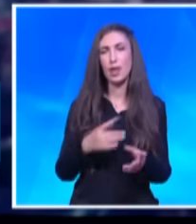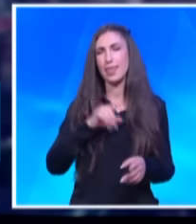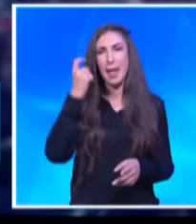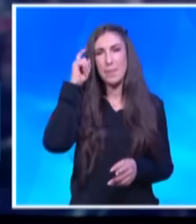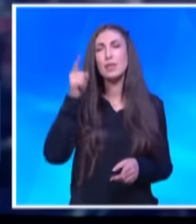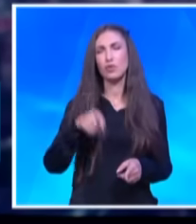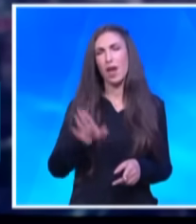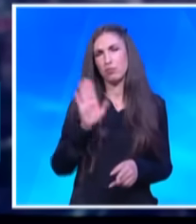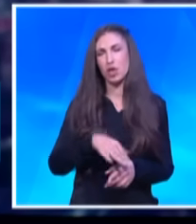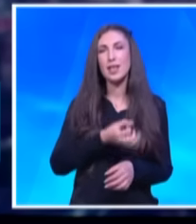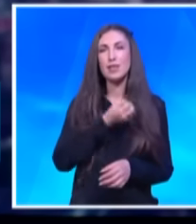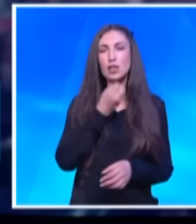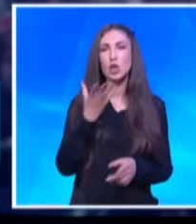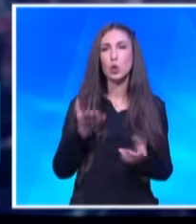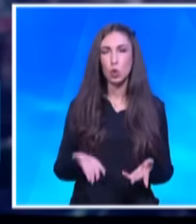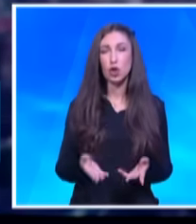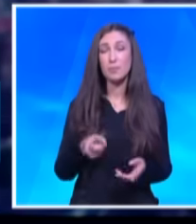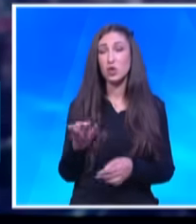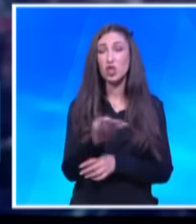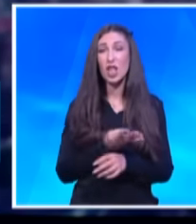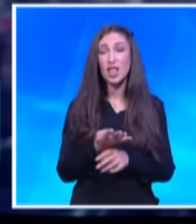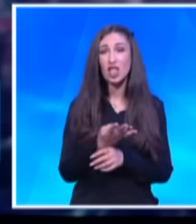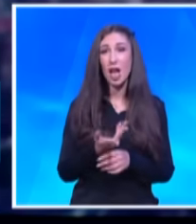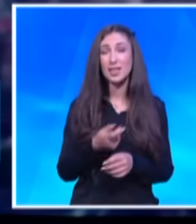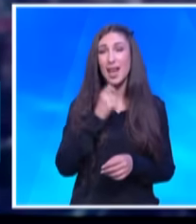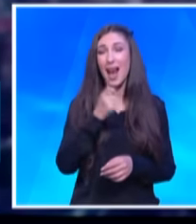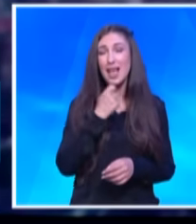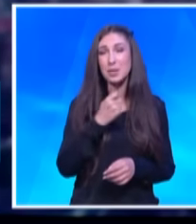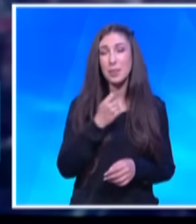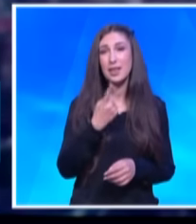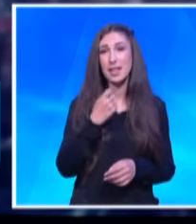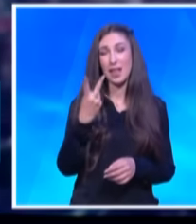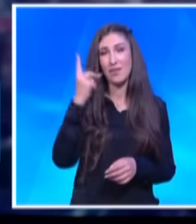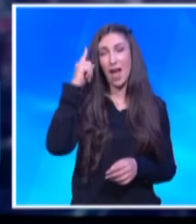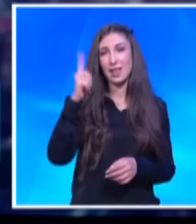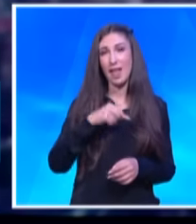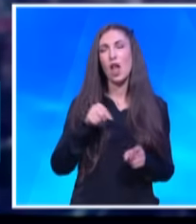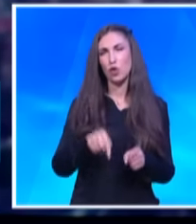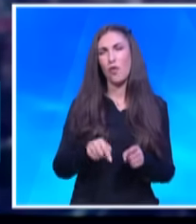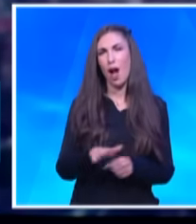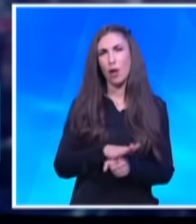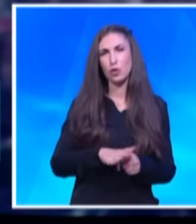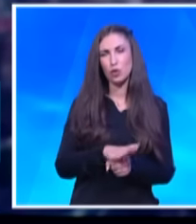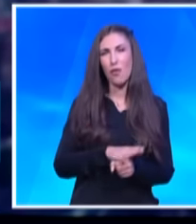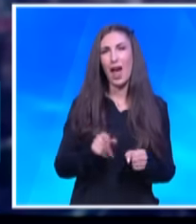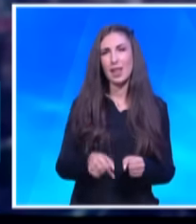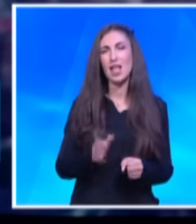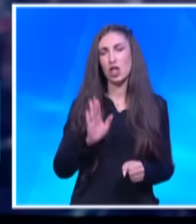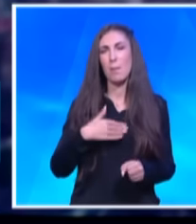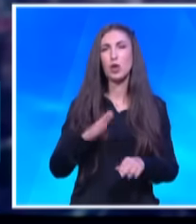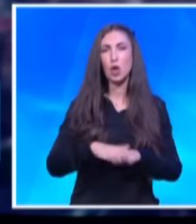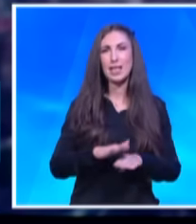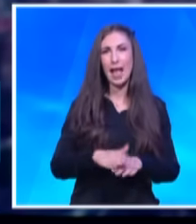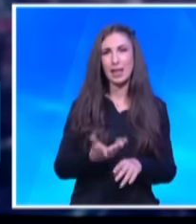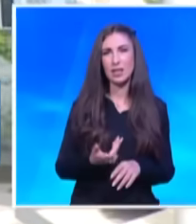но мисля, че това ще се случи, защото 4-часови разпити в рамките на 2 дена са достатъчно основания и вероятно има достатъчно доказателства, за да